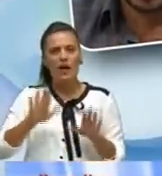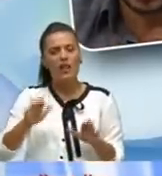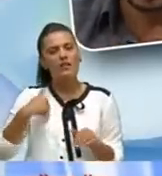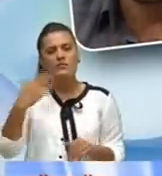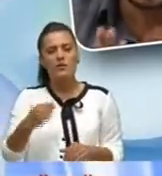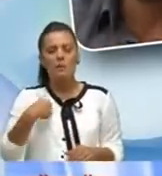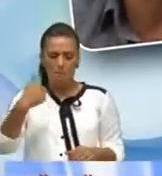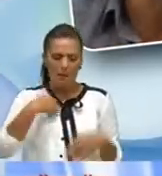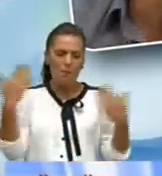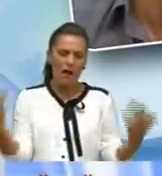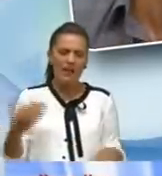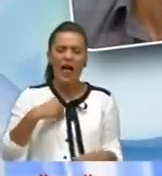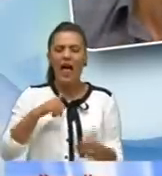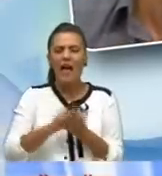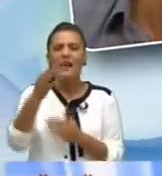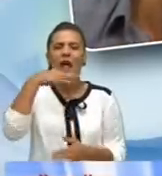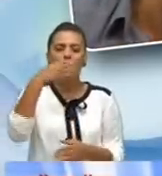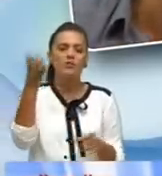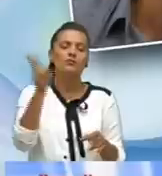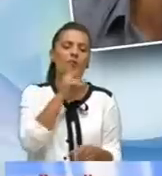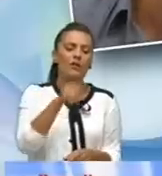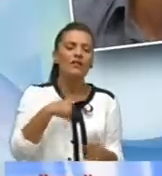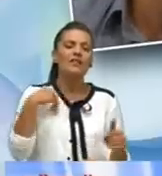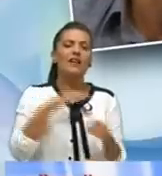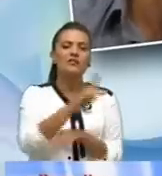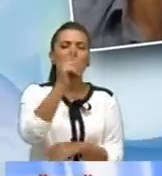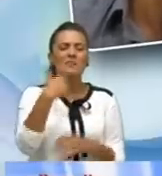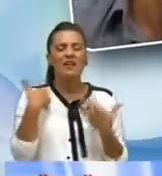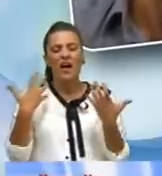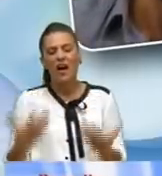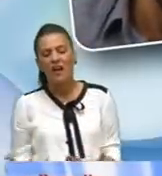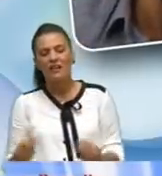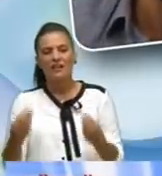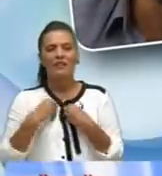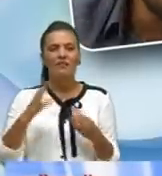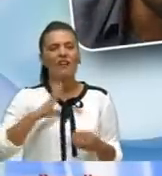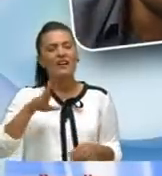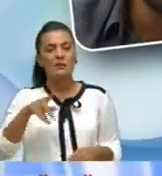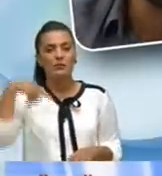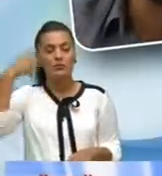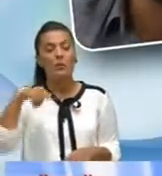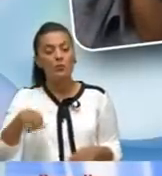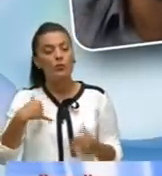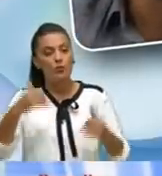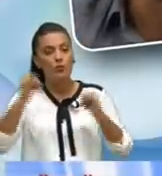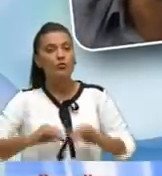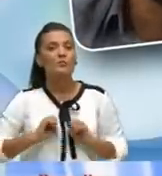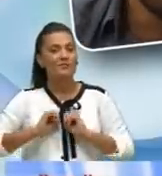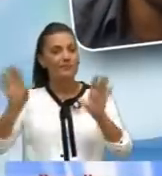dönüyor. Benim artık her Eylül ayının sonlarında yaşadığım bir çöküntü haline geliyor. Ama bundan kurtulmak için